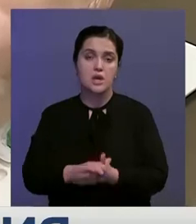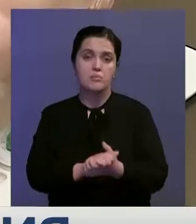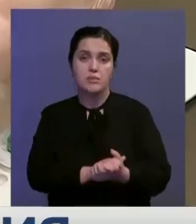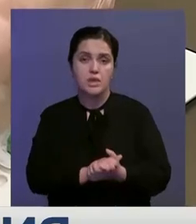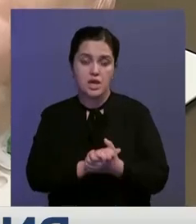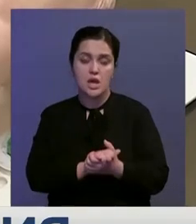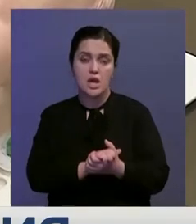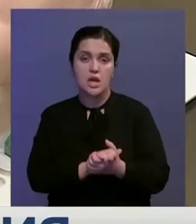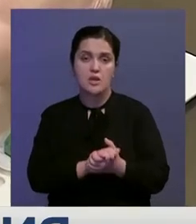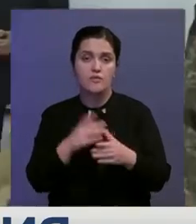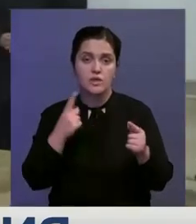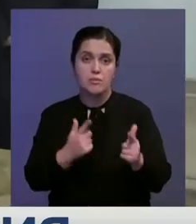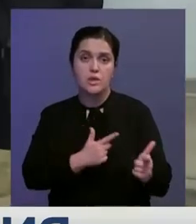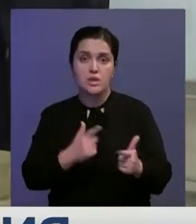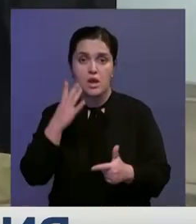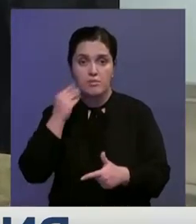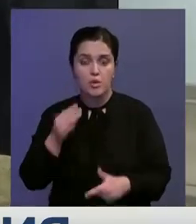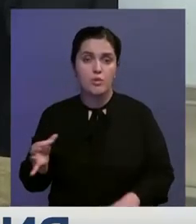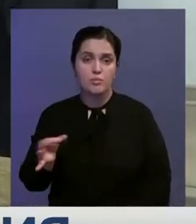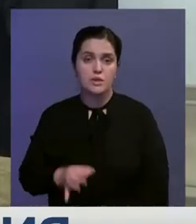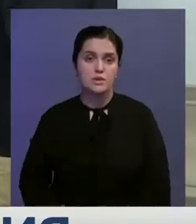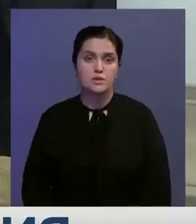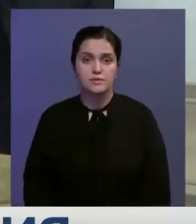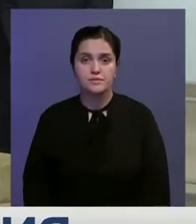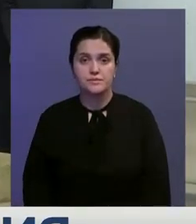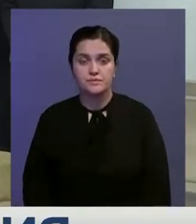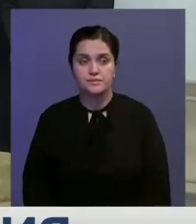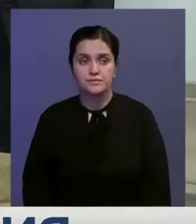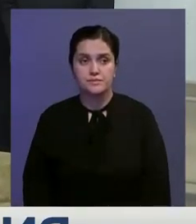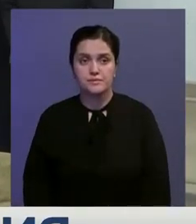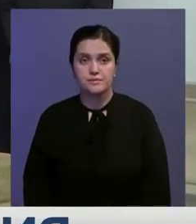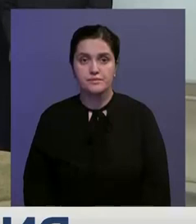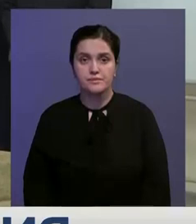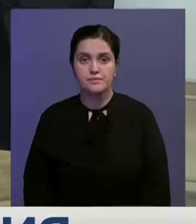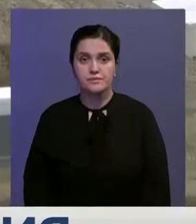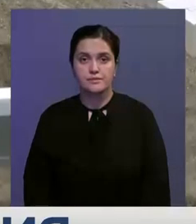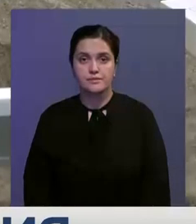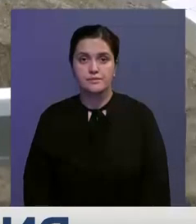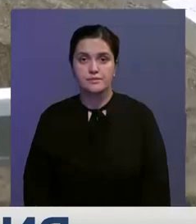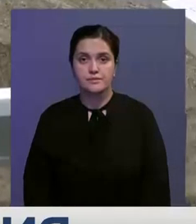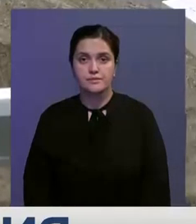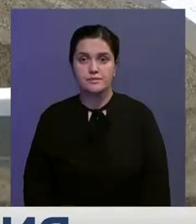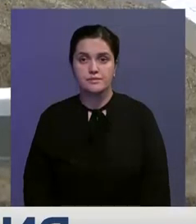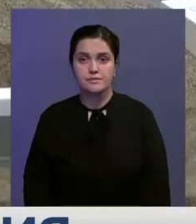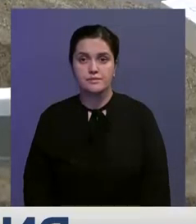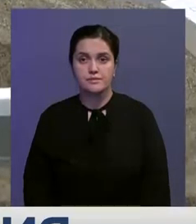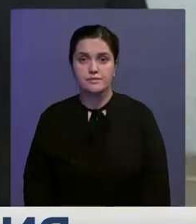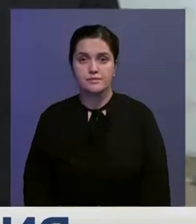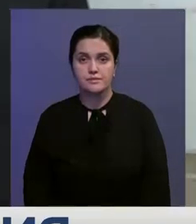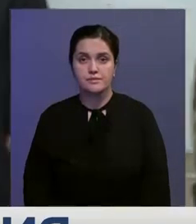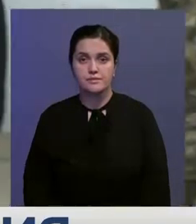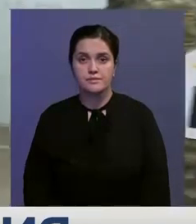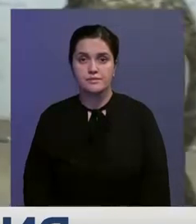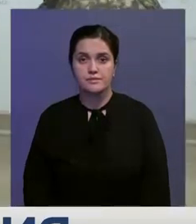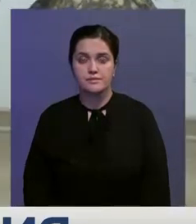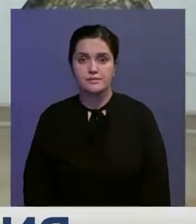в Алматинской области. Как моральный климат контингента, который служит за рубежом, горячих? Господин верховный главнокомандующий, моральный